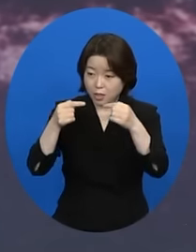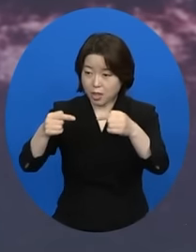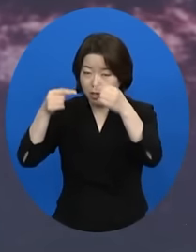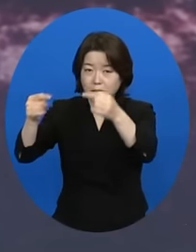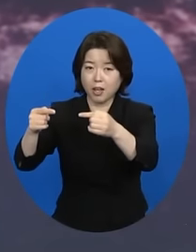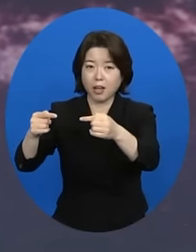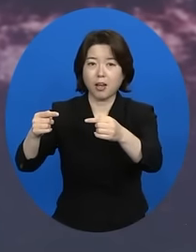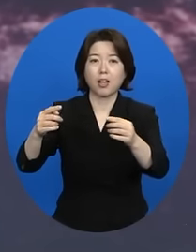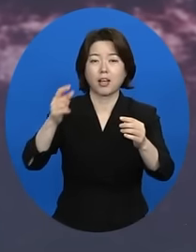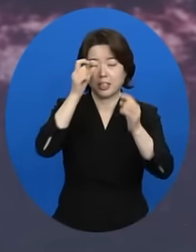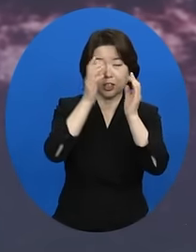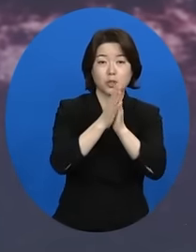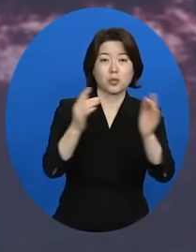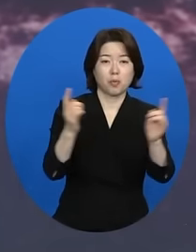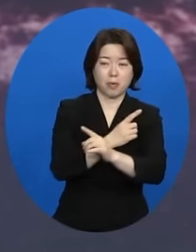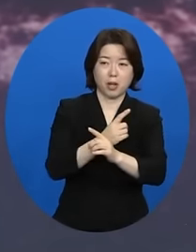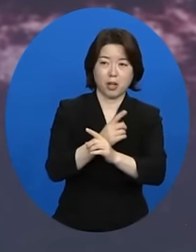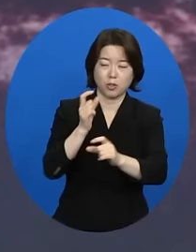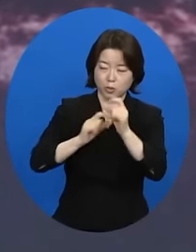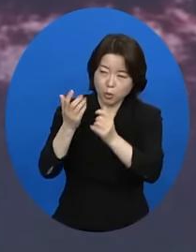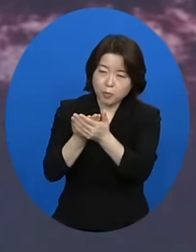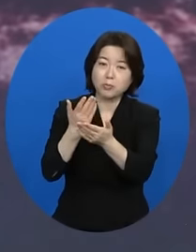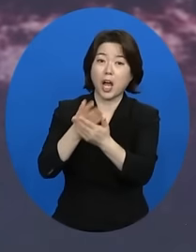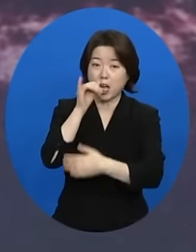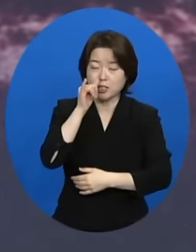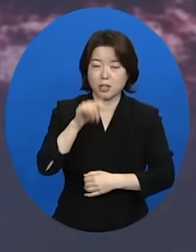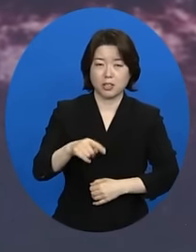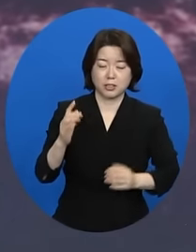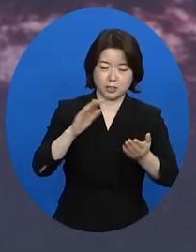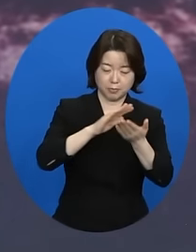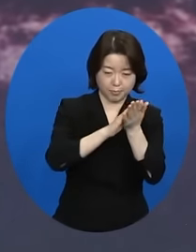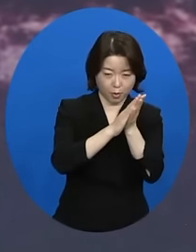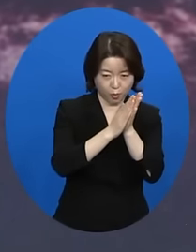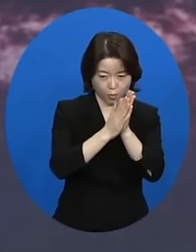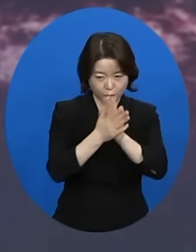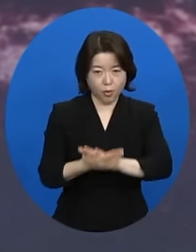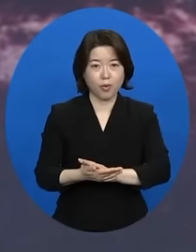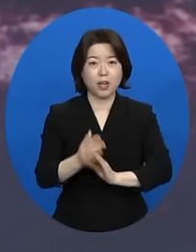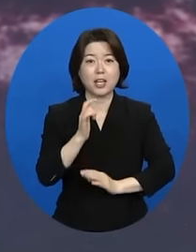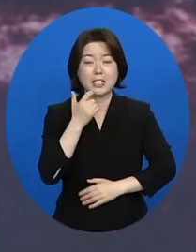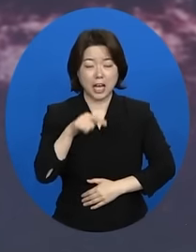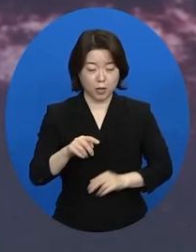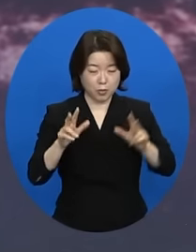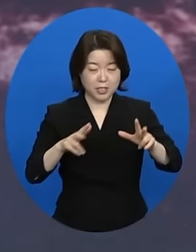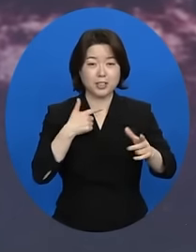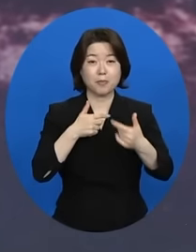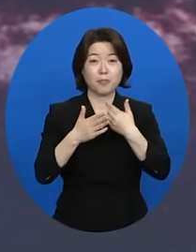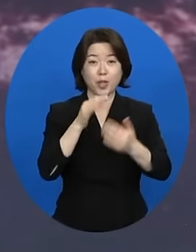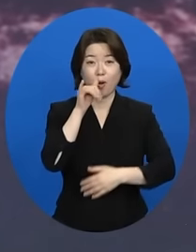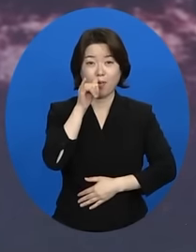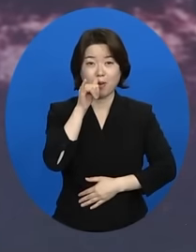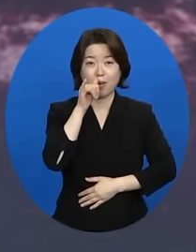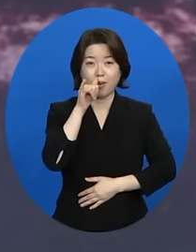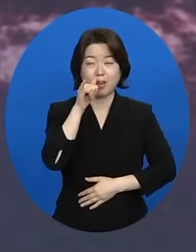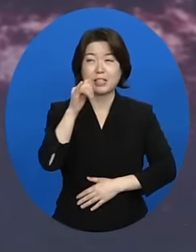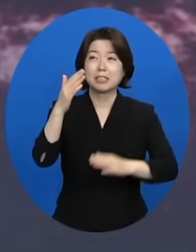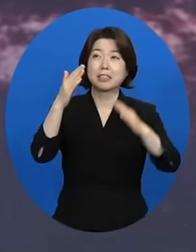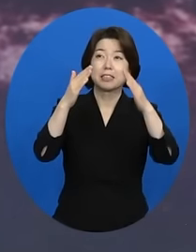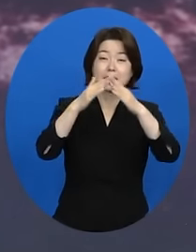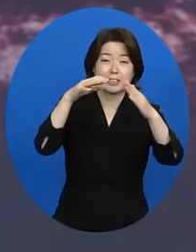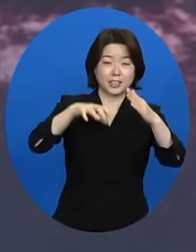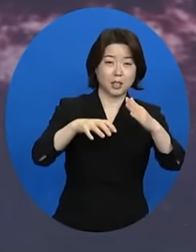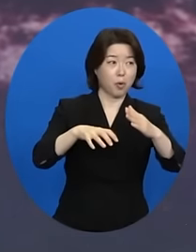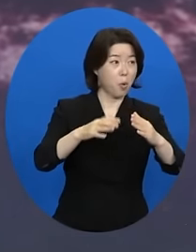않습니까? 그러면서 또한 물론 간구를 하죠. 그 변화를 지금 야곱이 경험하고 있는 거예요. 그 집에,